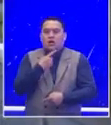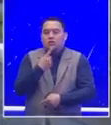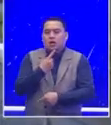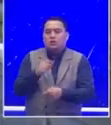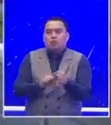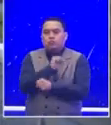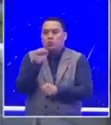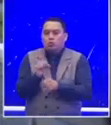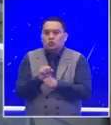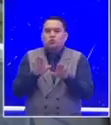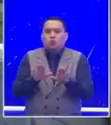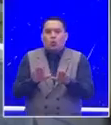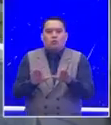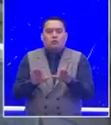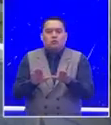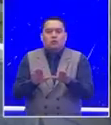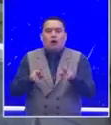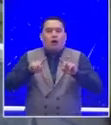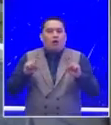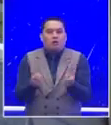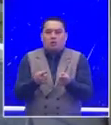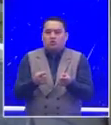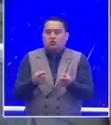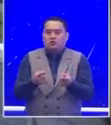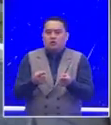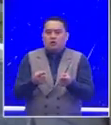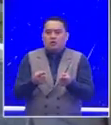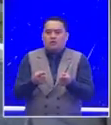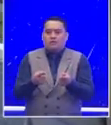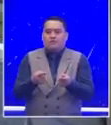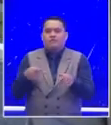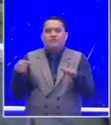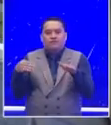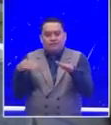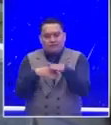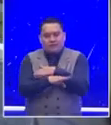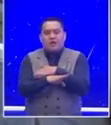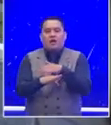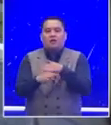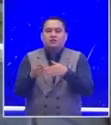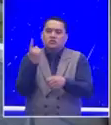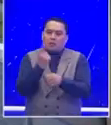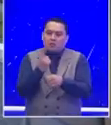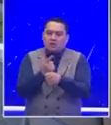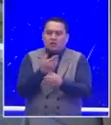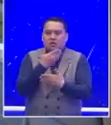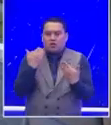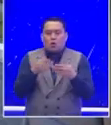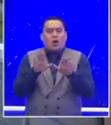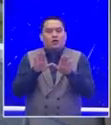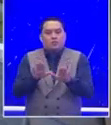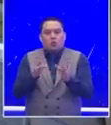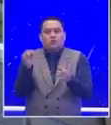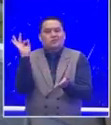санитарные посты – это не блокпосты, где ограничен то есть въезд, запрет на въезд. Это санитарные посты